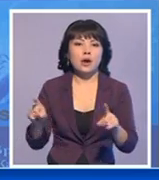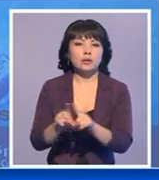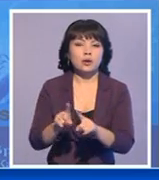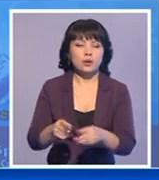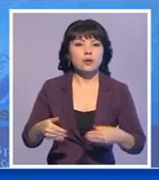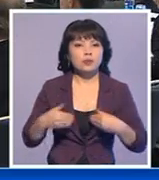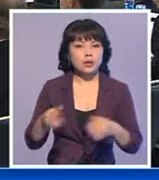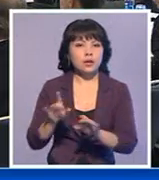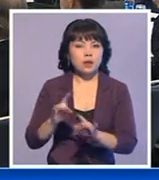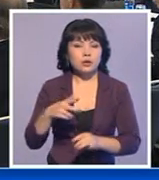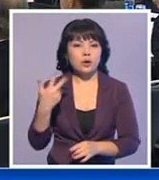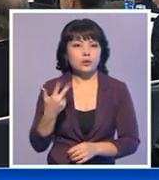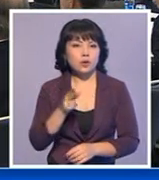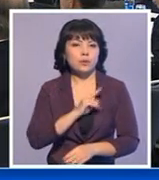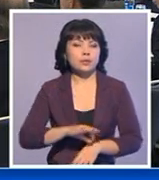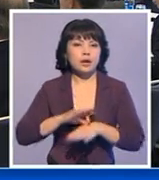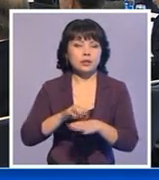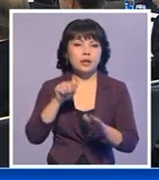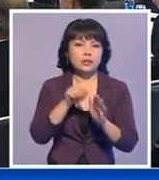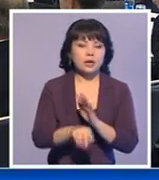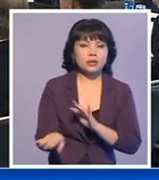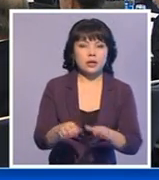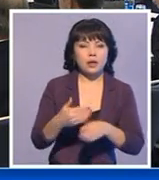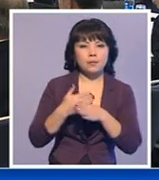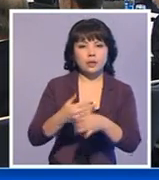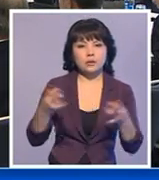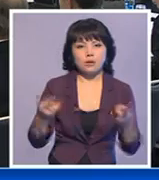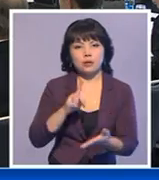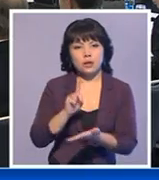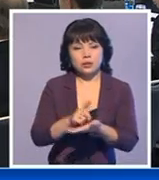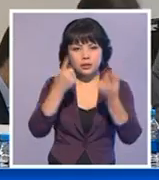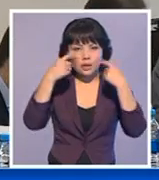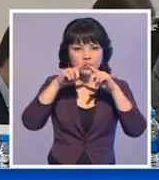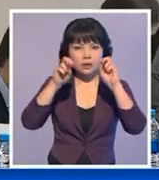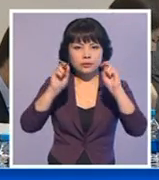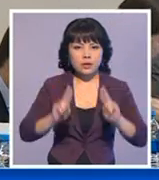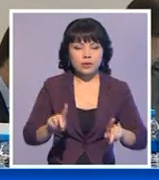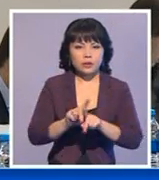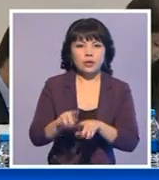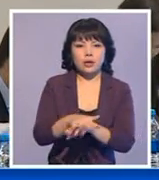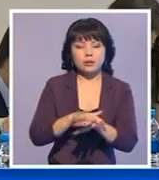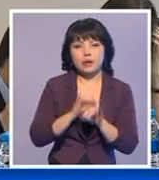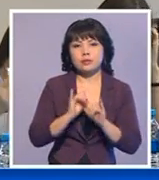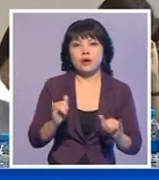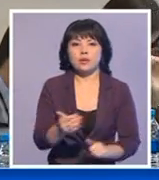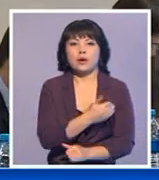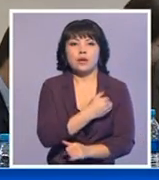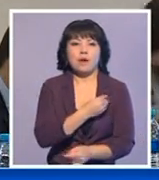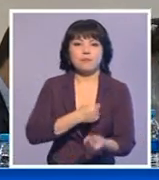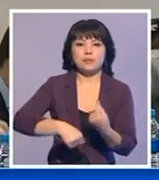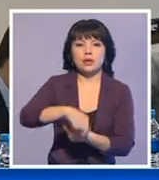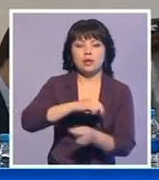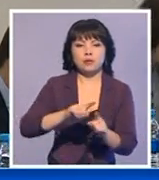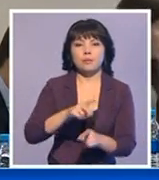жүргізу жұмыстарына жәрдем беру керек. Бизнеске инновациялық технологияларды енгізуде де осы бизнес инкубаторлардың рөлі зор. Қазір